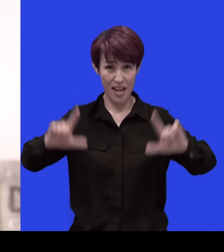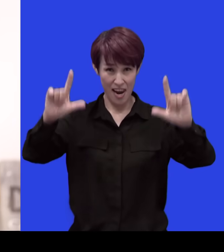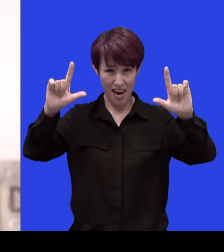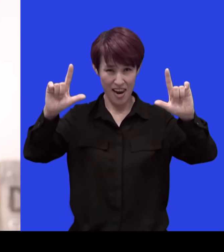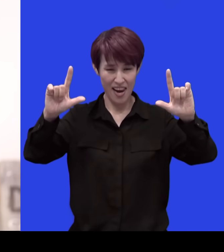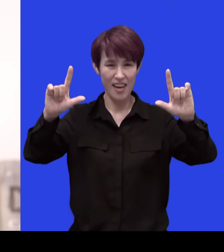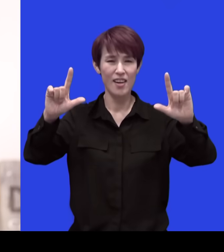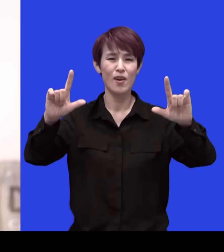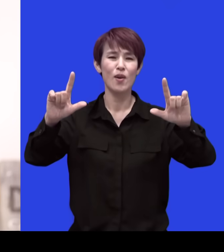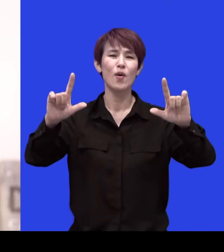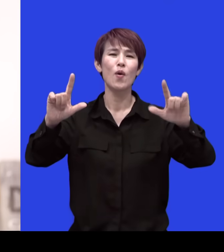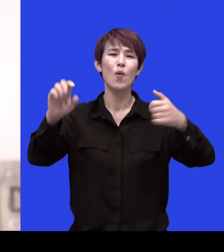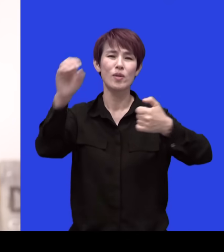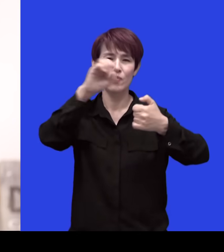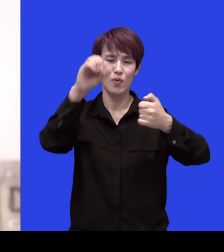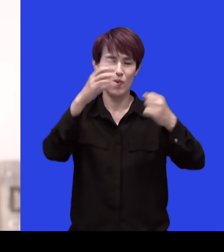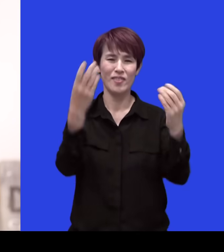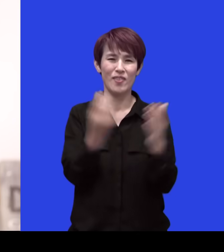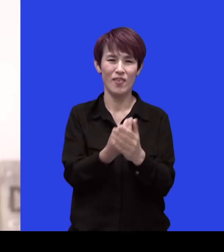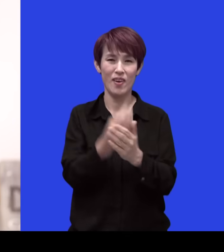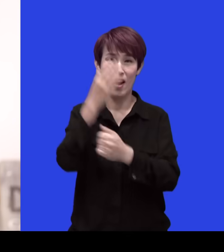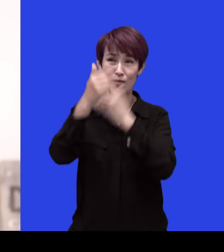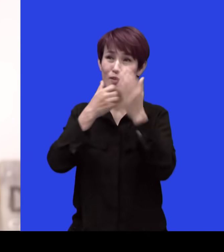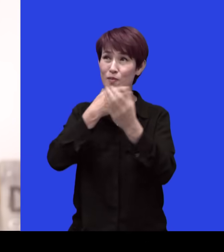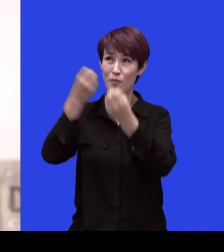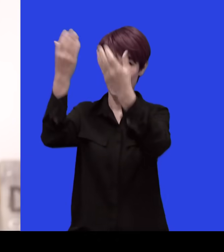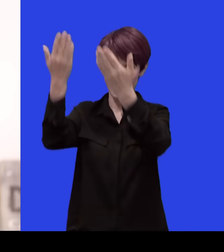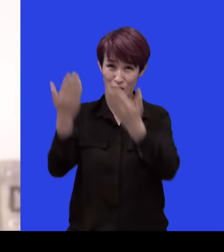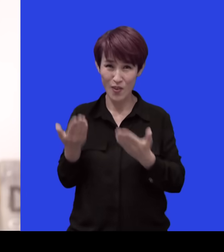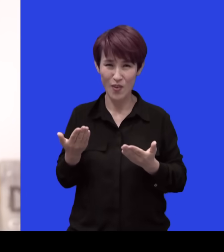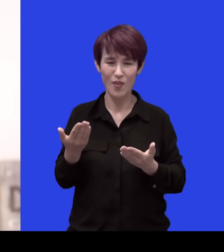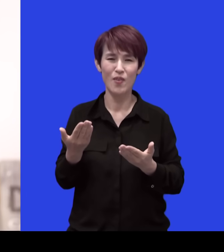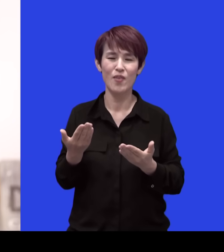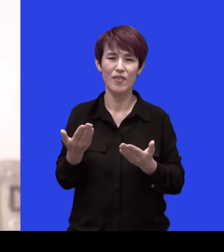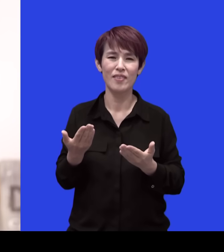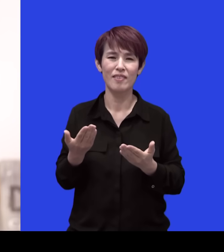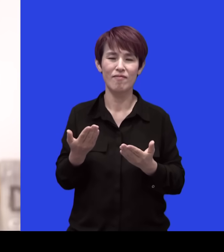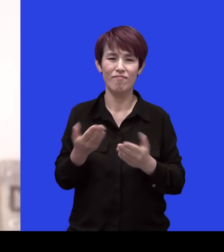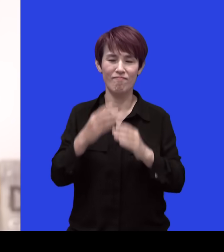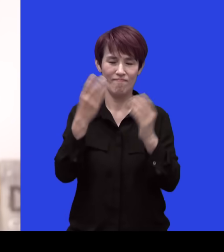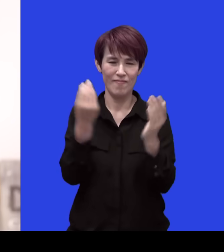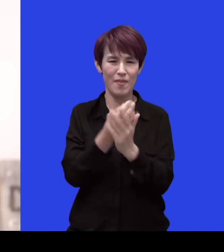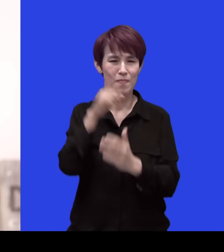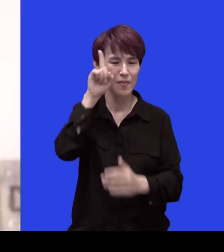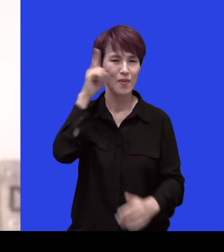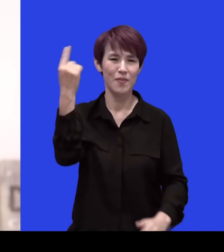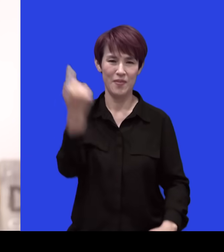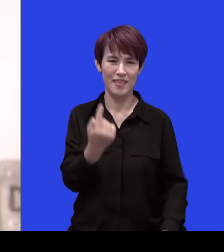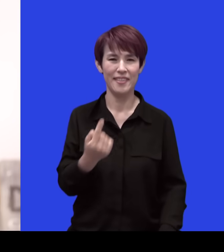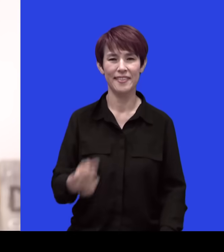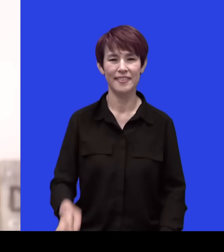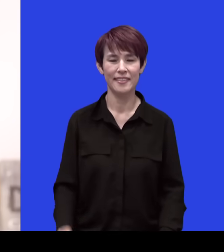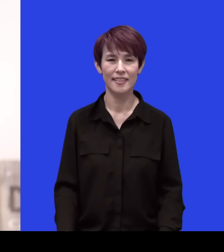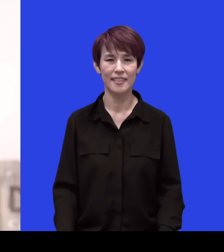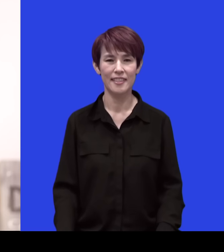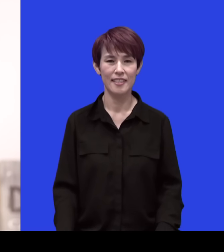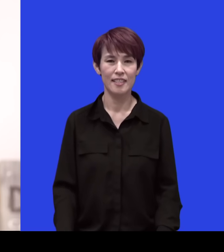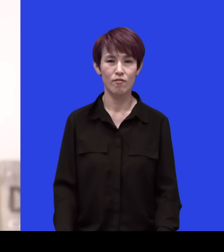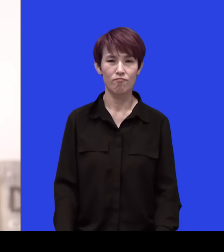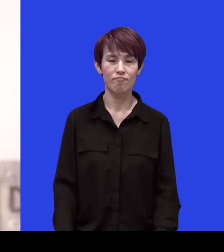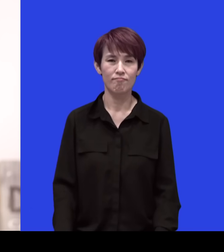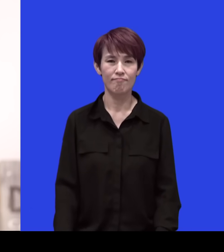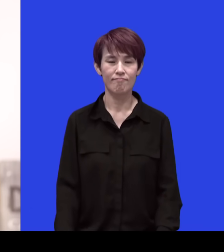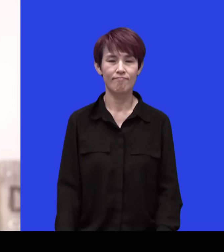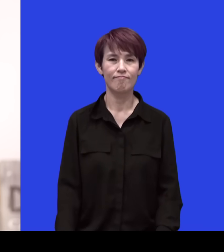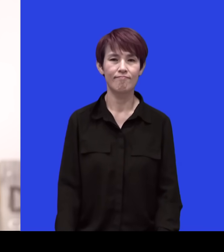거고 예. 그렇게. 하나님이 축복해 주시면 뭐 5만 불 시대도 올 것이고 네. 그러면 그런 뒷받침이 있어야 또 선교사를 파송할